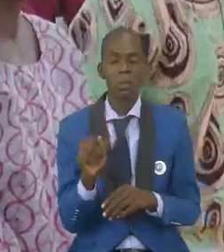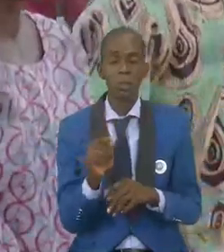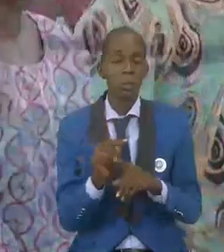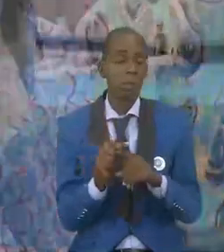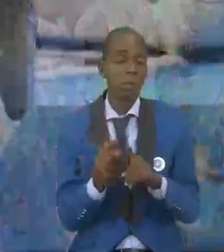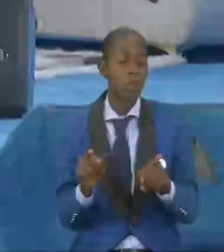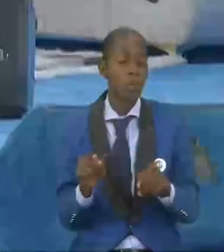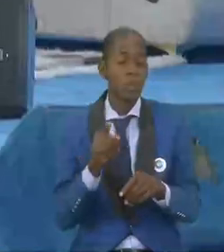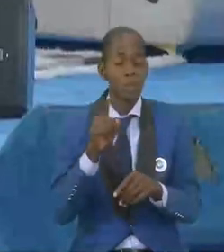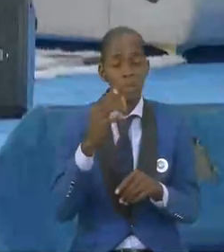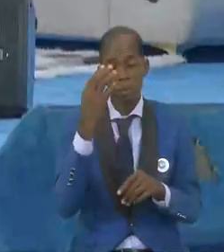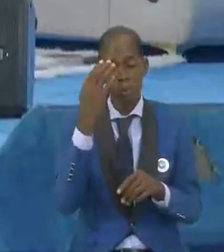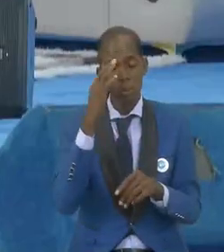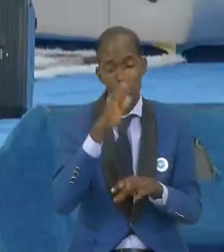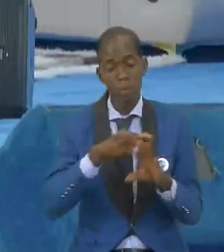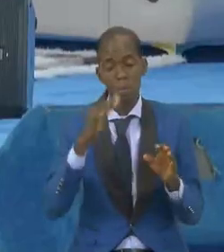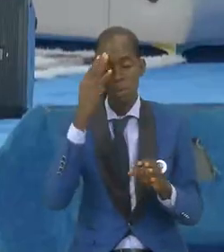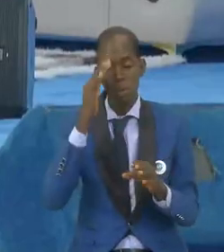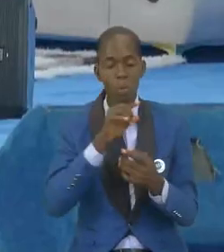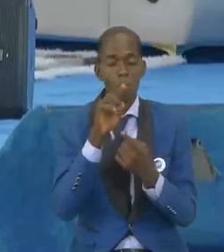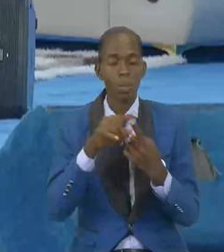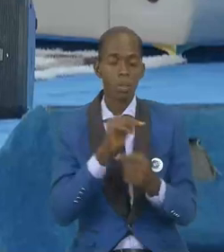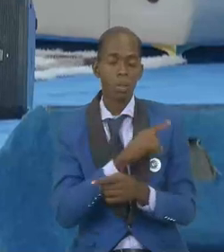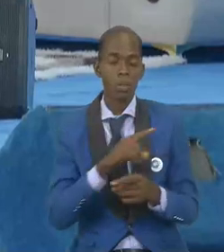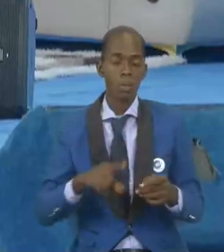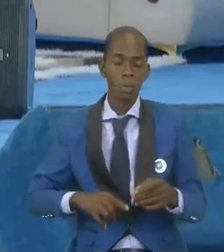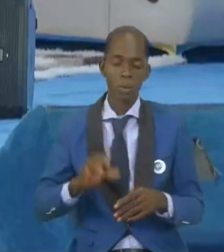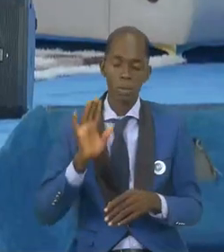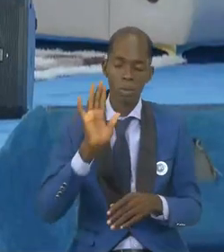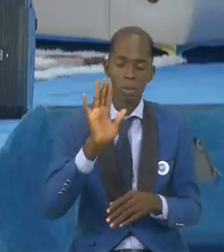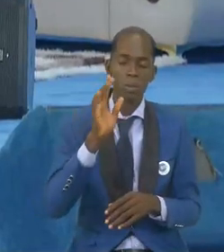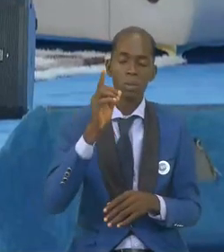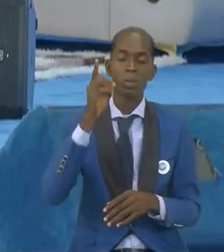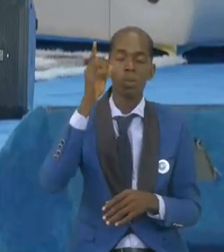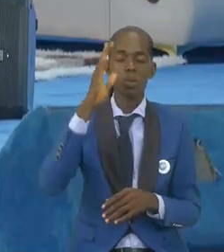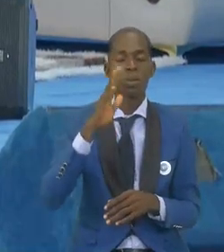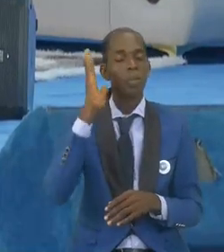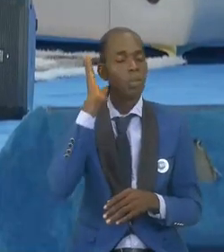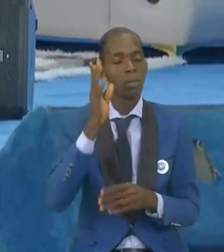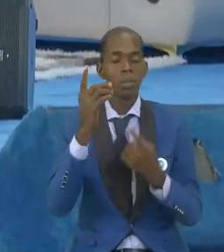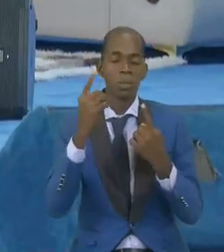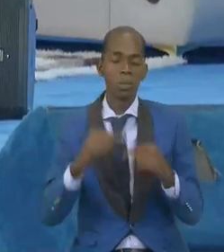quand vous ne connaissez par contre votre Seigneur viendra